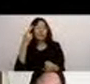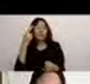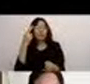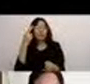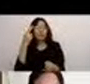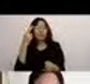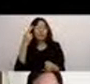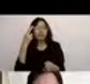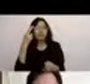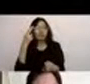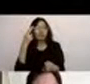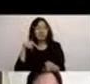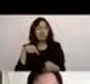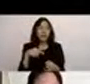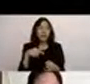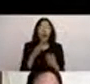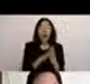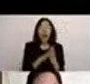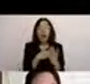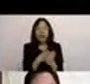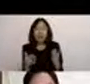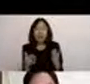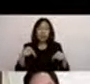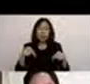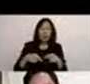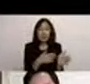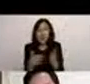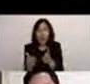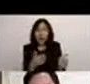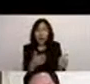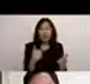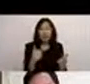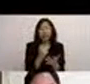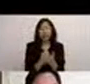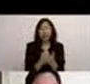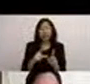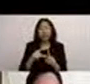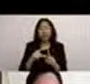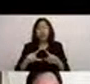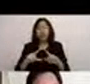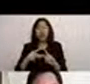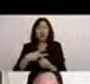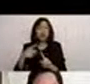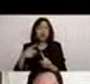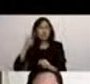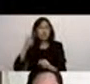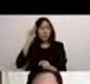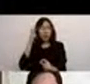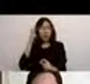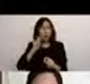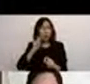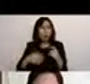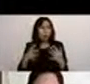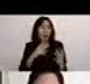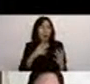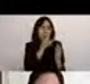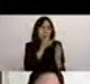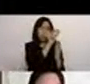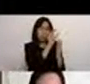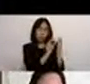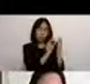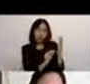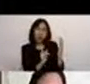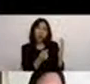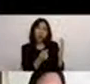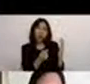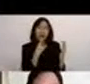karena pada salah satu agenda eh yang di saat ini zfnya sudah ada disusun oleh pemerintah di salah satu